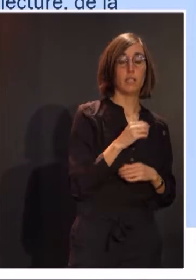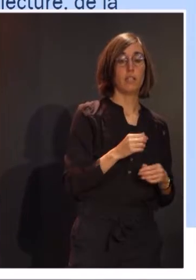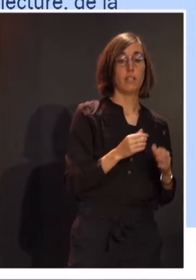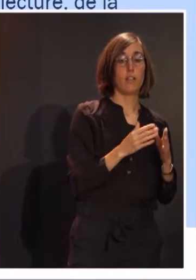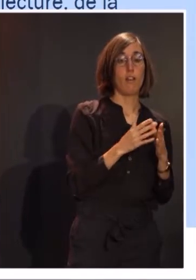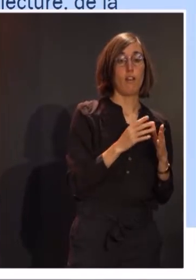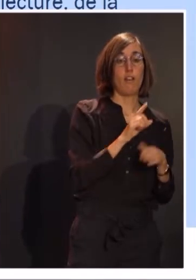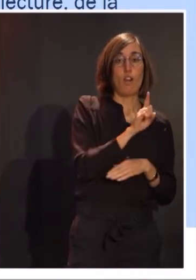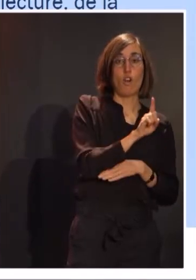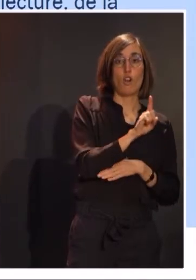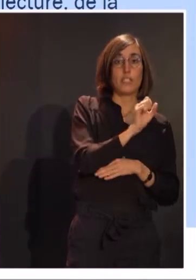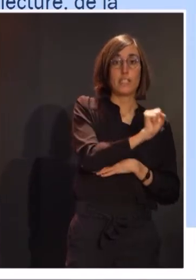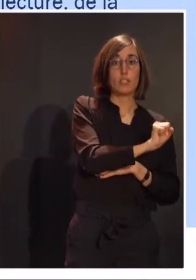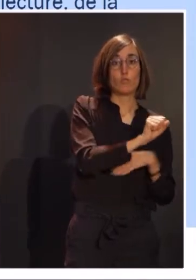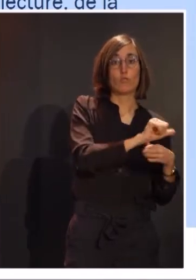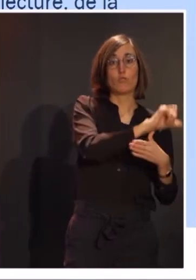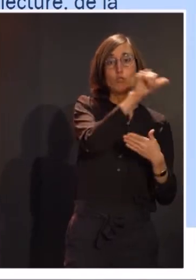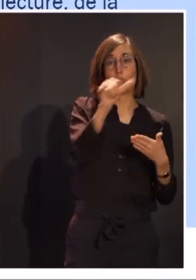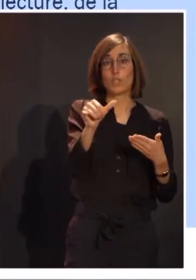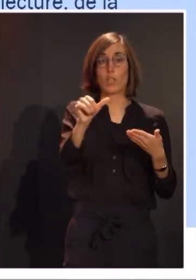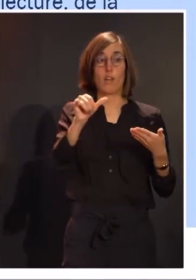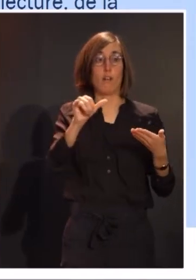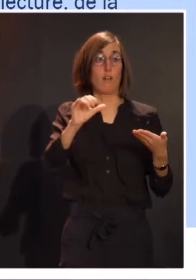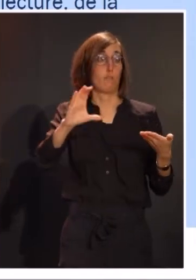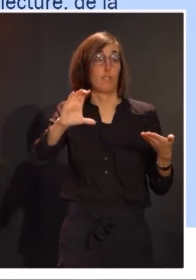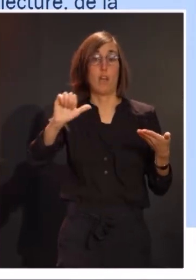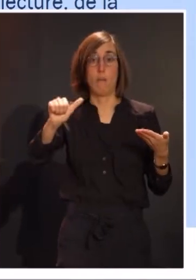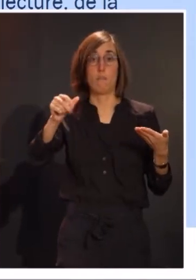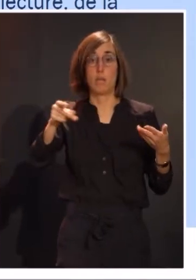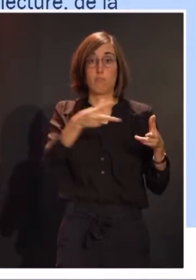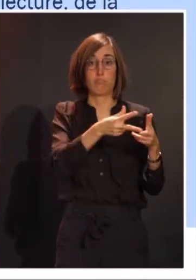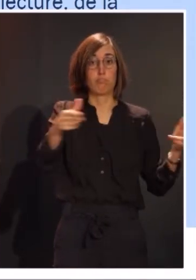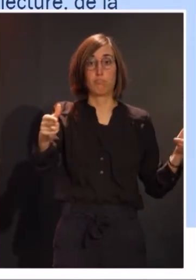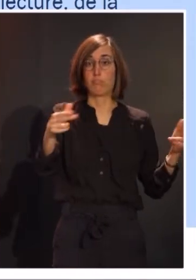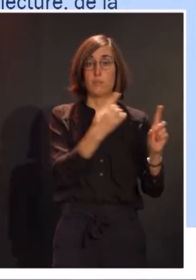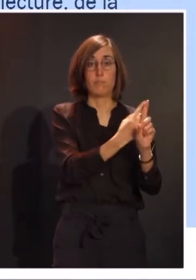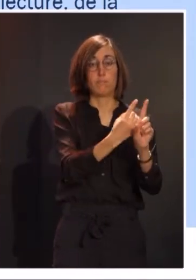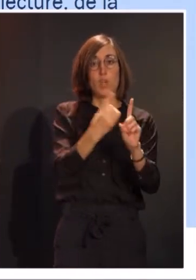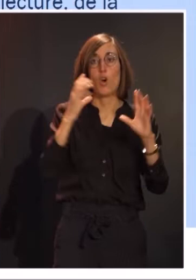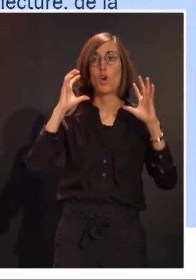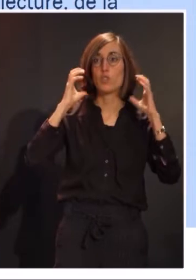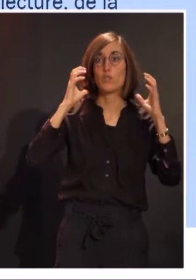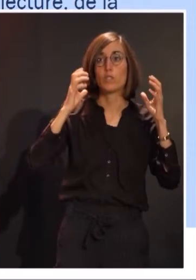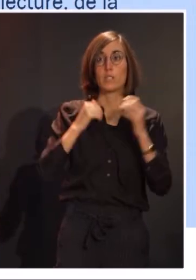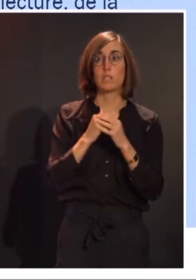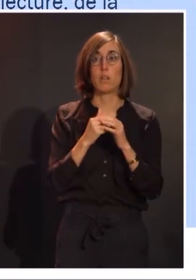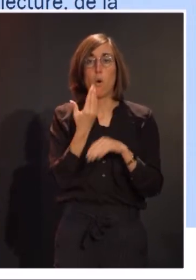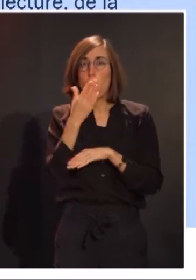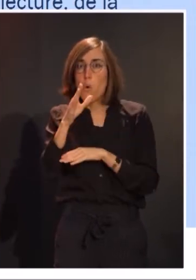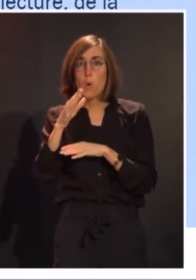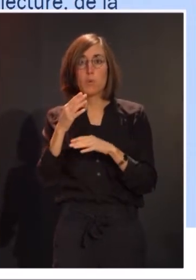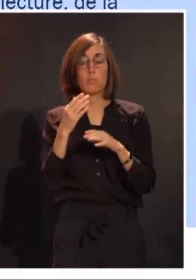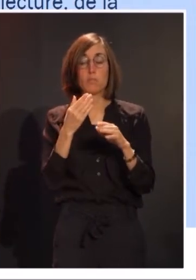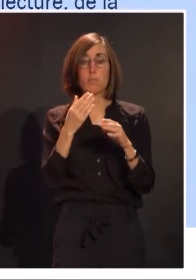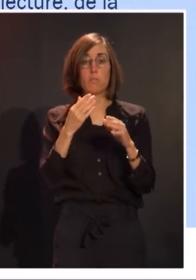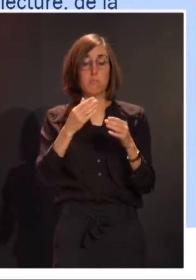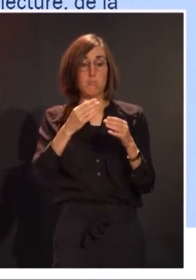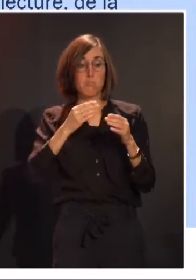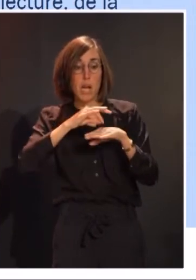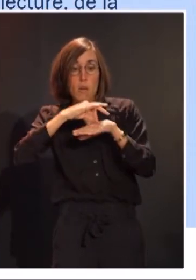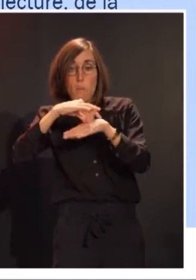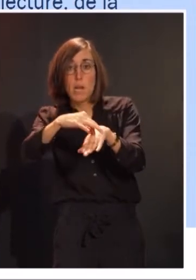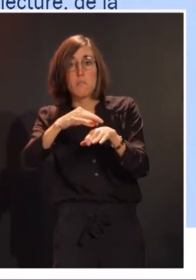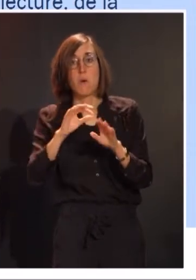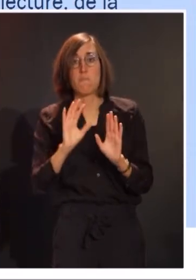ce soit en libéral ou par des structures spécifiques. Elle a néanmoins été scolarisée